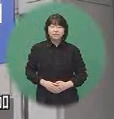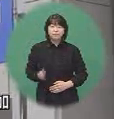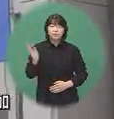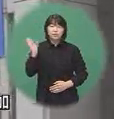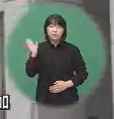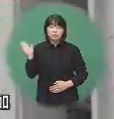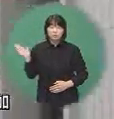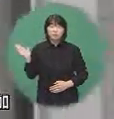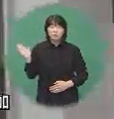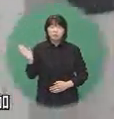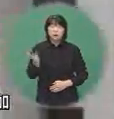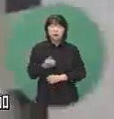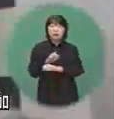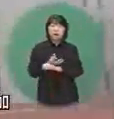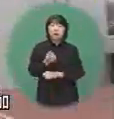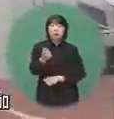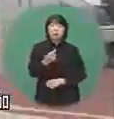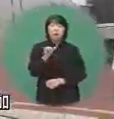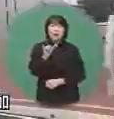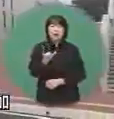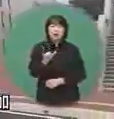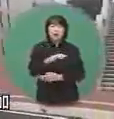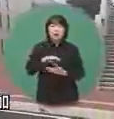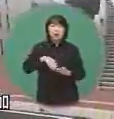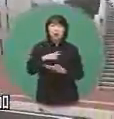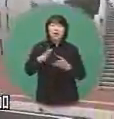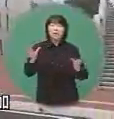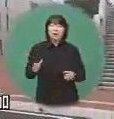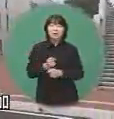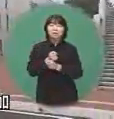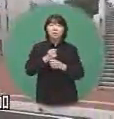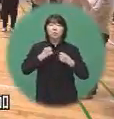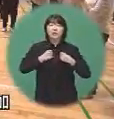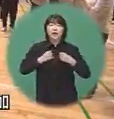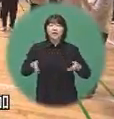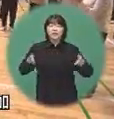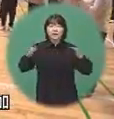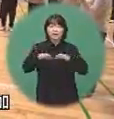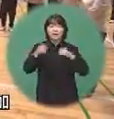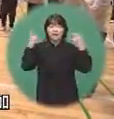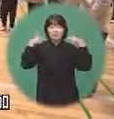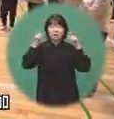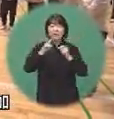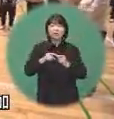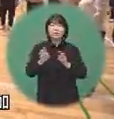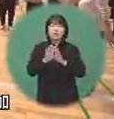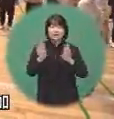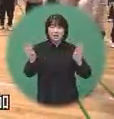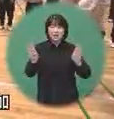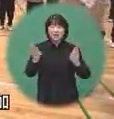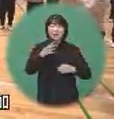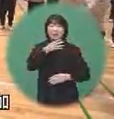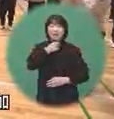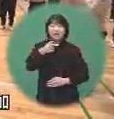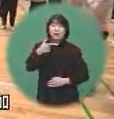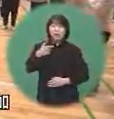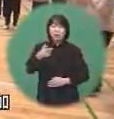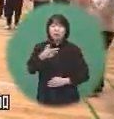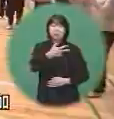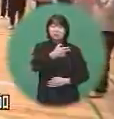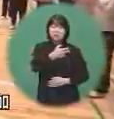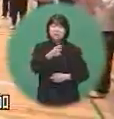教室は蓬莱や郡山総合体育館で毎年開かれていて、60代70代を中